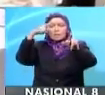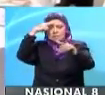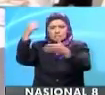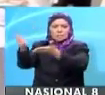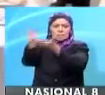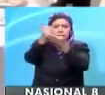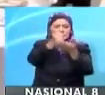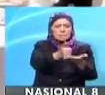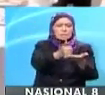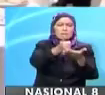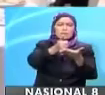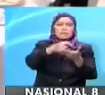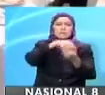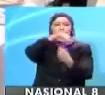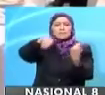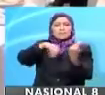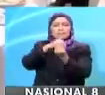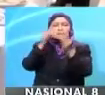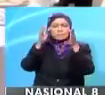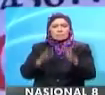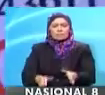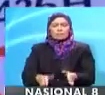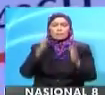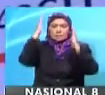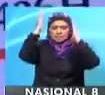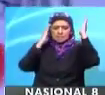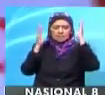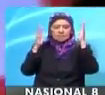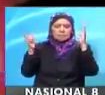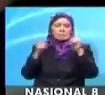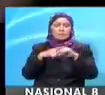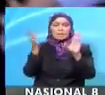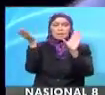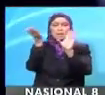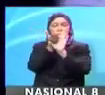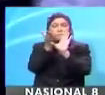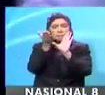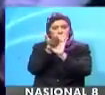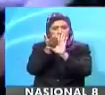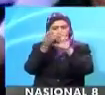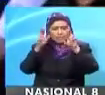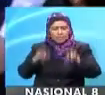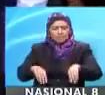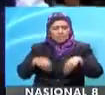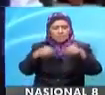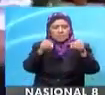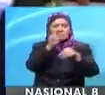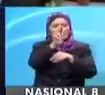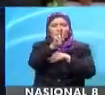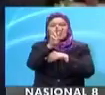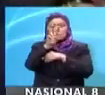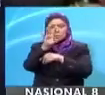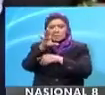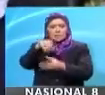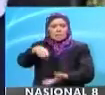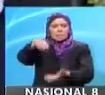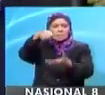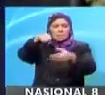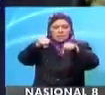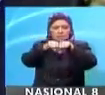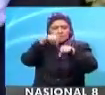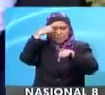Malaysia. Antara penyumbang utama ialah Bank Rakyat dengan pemberian 25,000 beg kasut untuk kegunaan jemaah